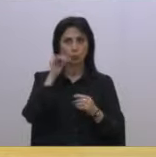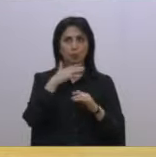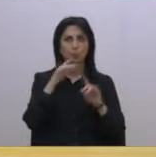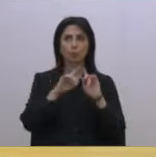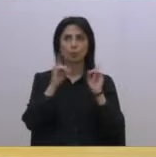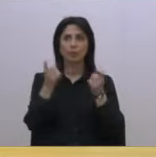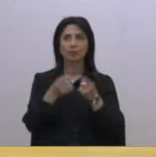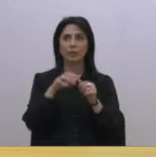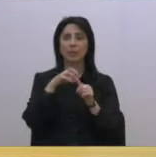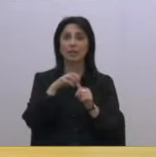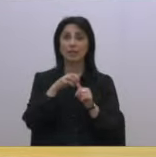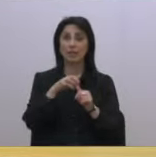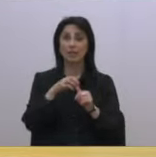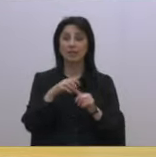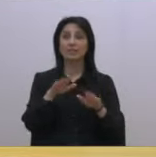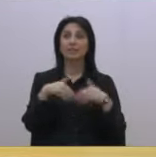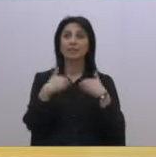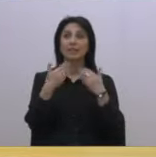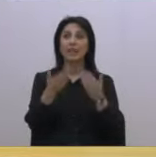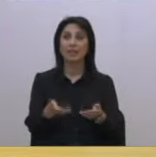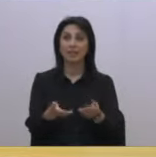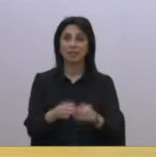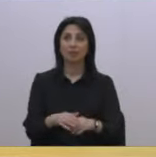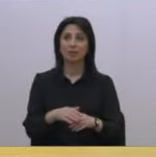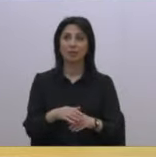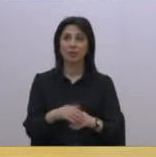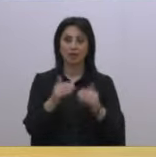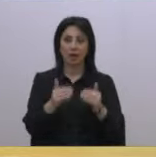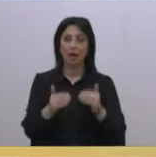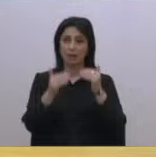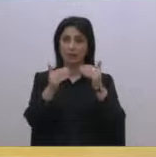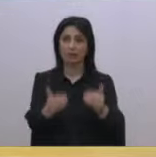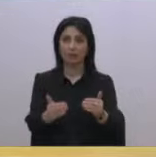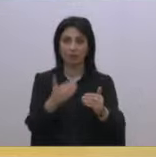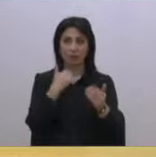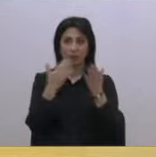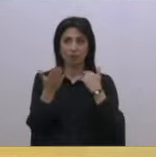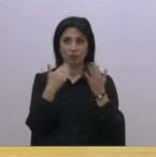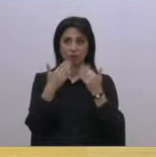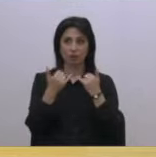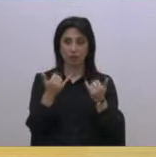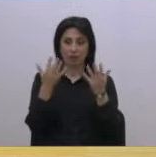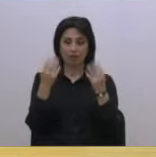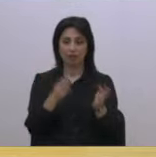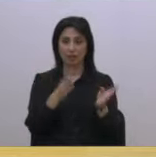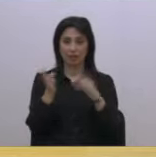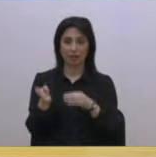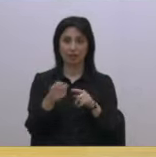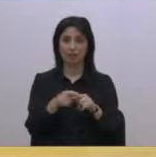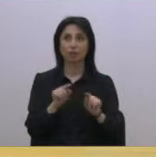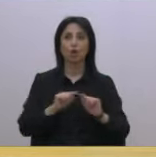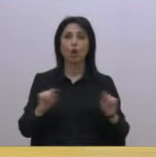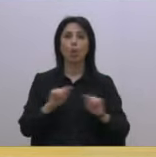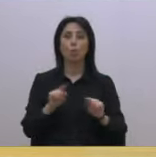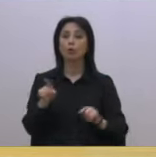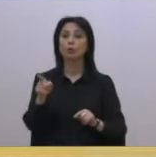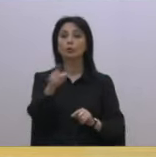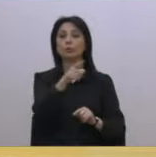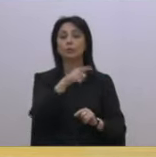უმრავლესობის ლიდერის წინადადებით გადავდეთ კენჭისხრა დღევანდელ დღეზე, რათა ოპოზიციას